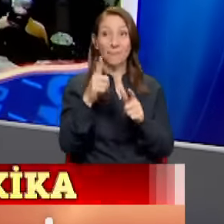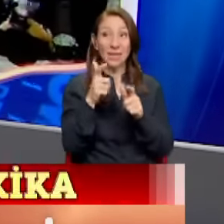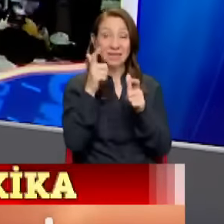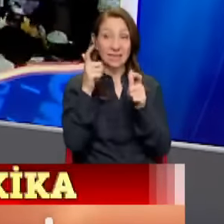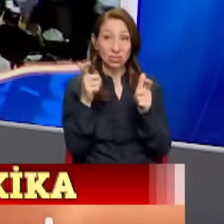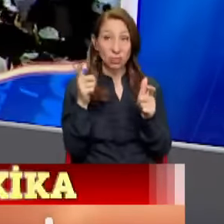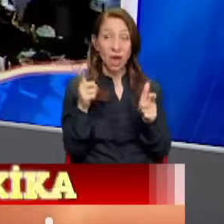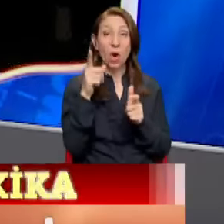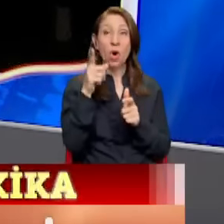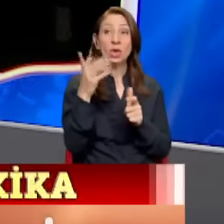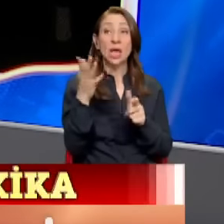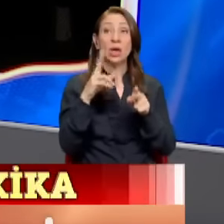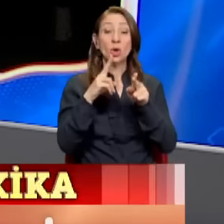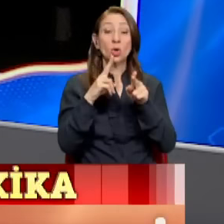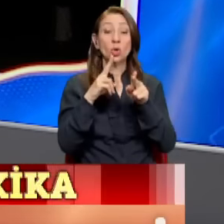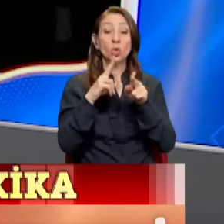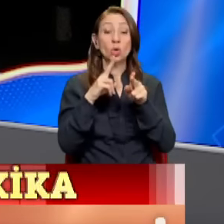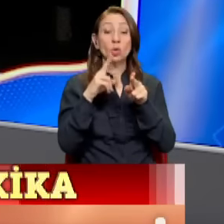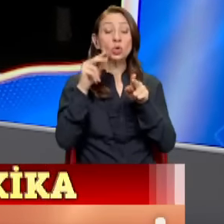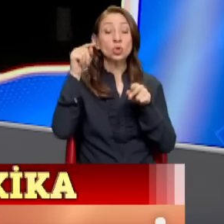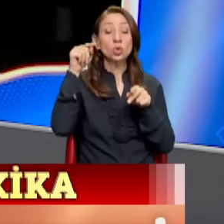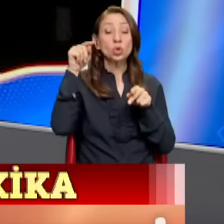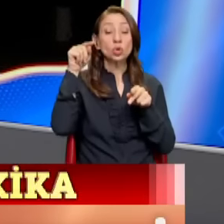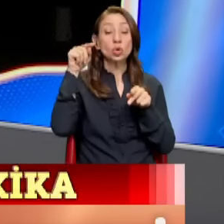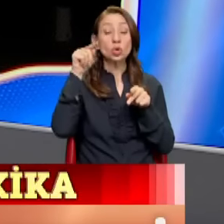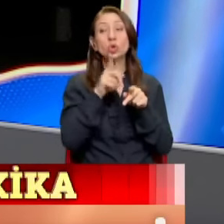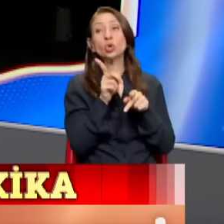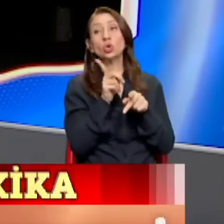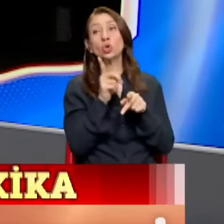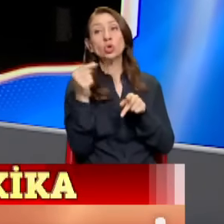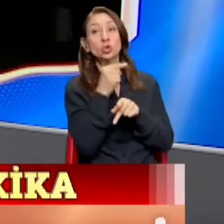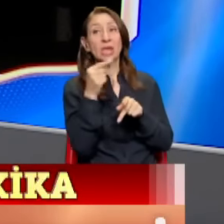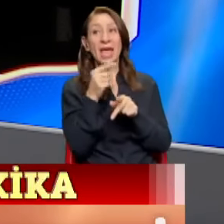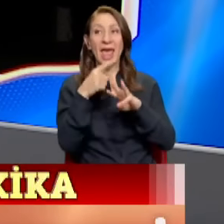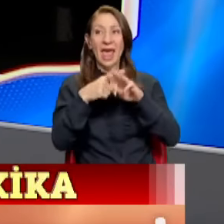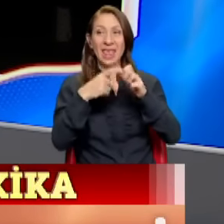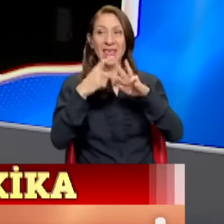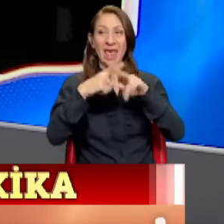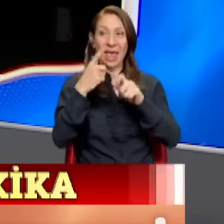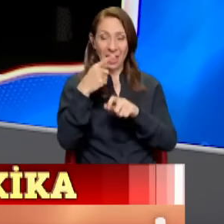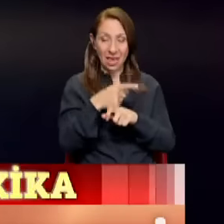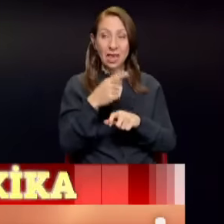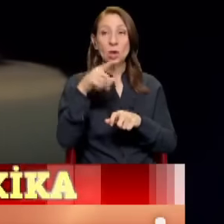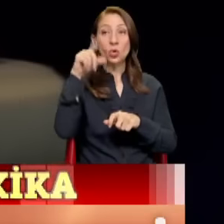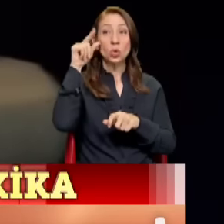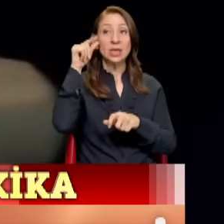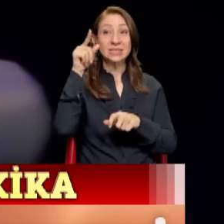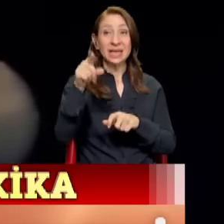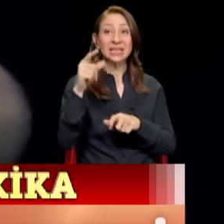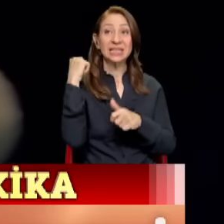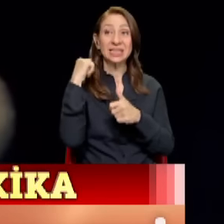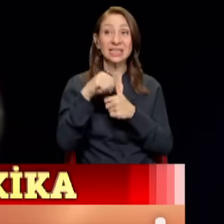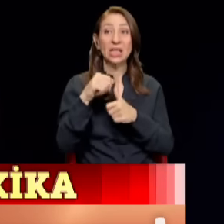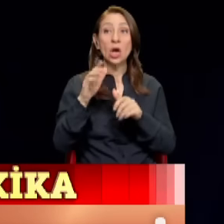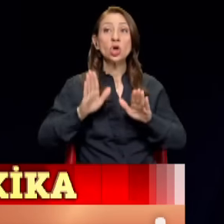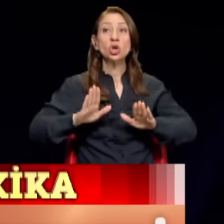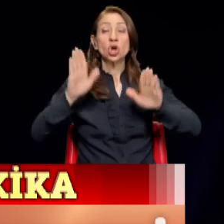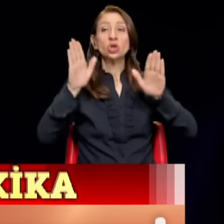görüntü O da Kuzey Ege'den gelecek Kuzey Ege'de tam ekran olarak gelsin ekranlarınıza Yunanistan yine